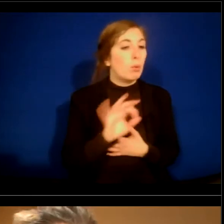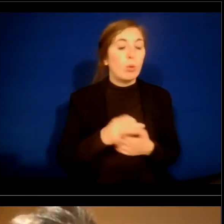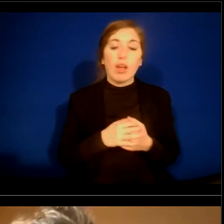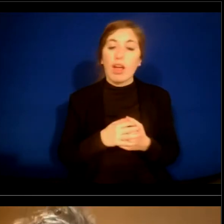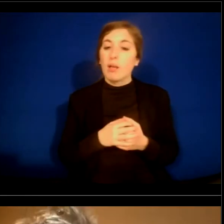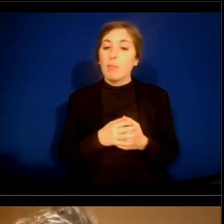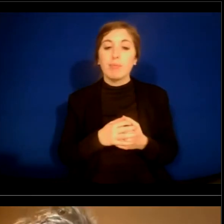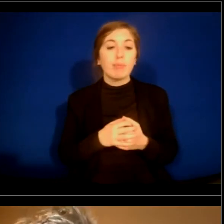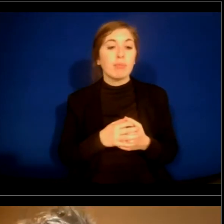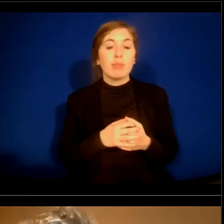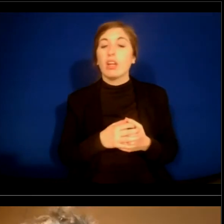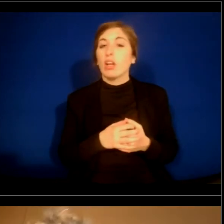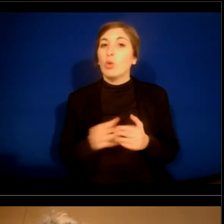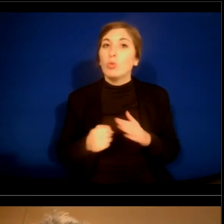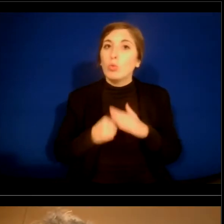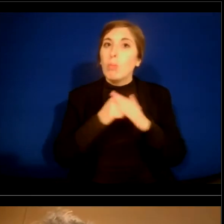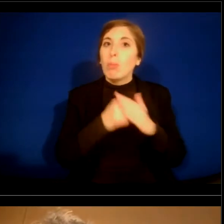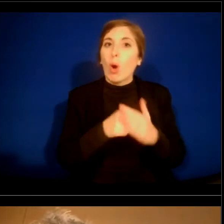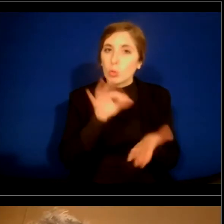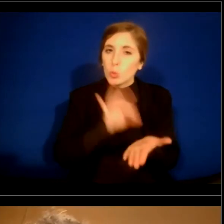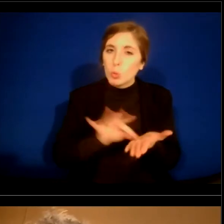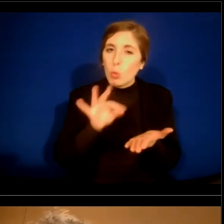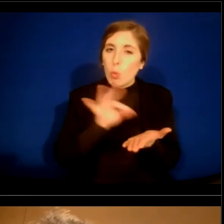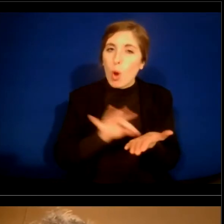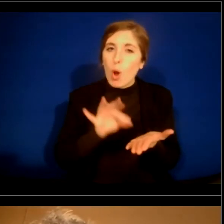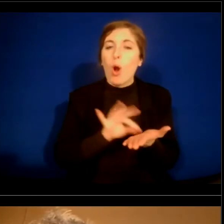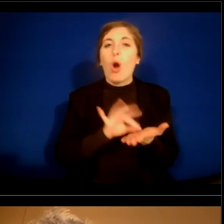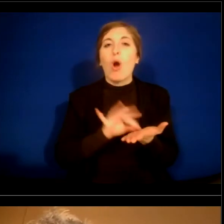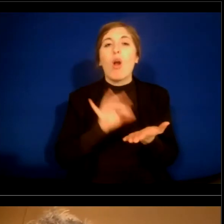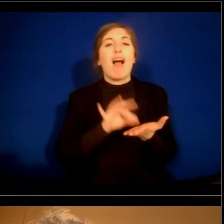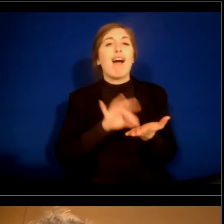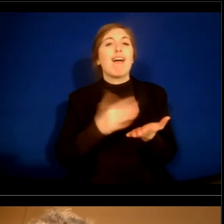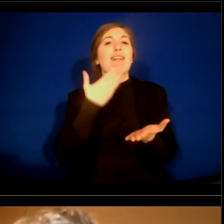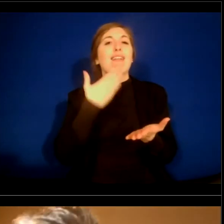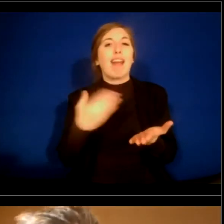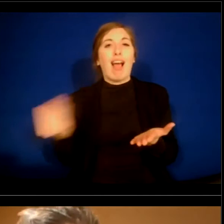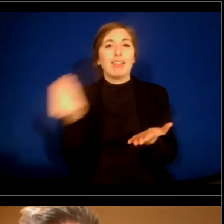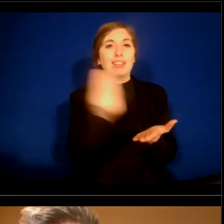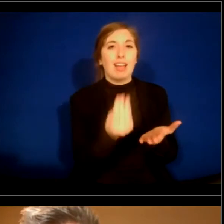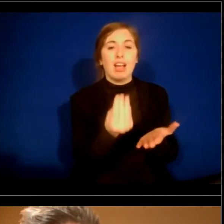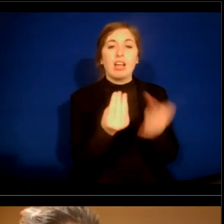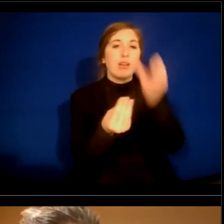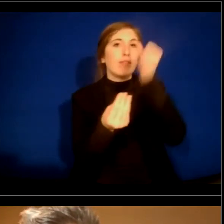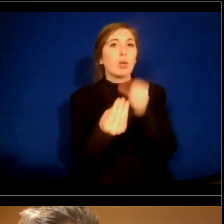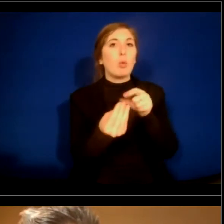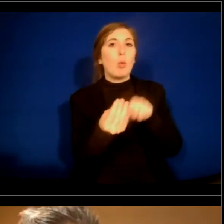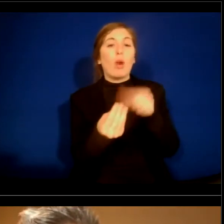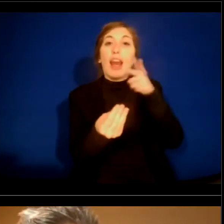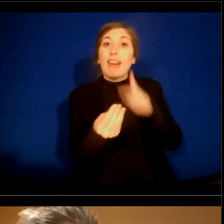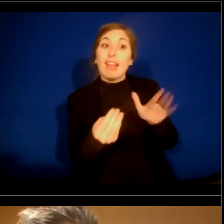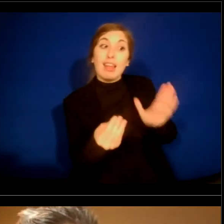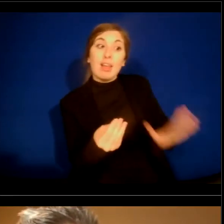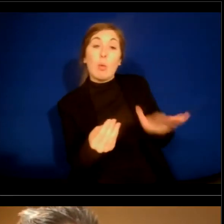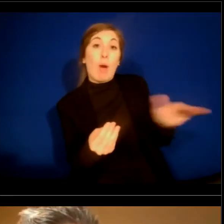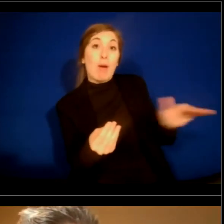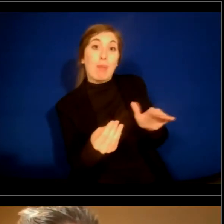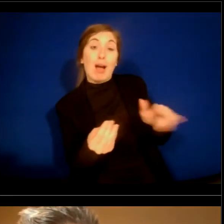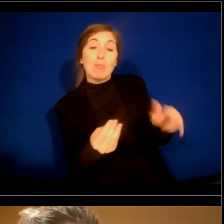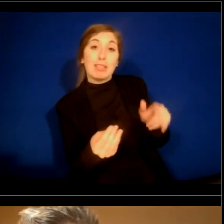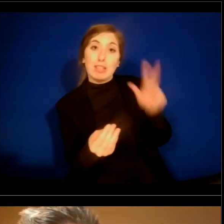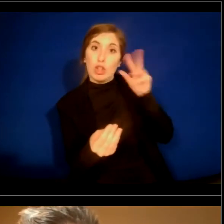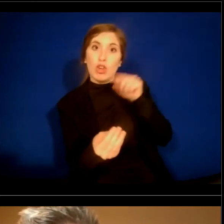supporto alle scuole, con delle figure che parlino la lingua di questi bambini e di questi ragazzini, che quindi possono